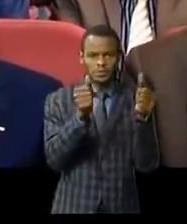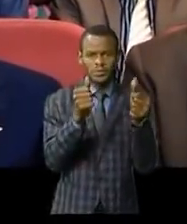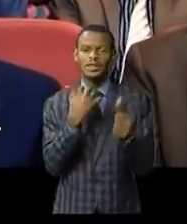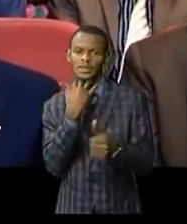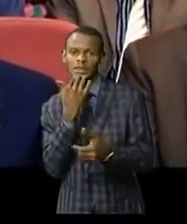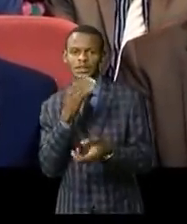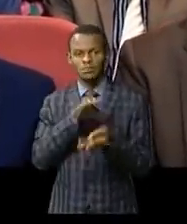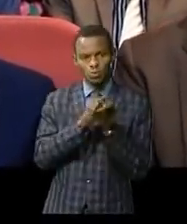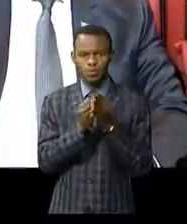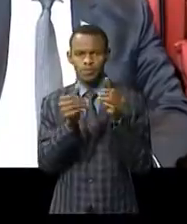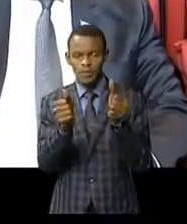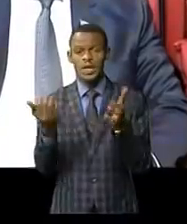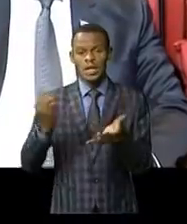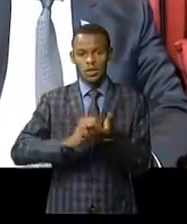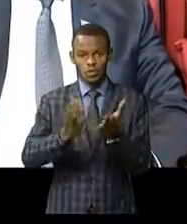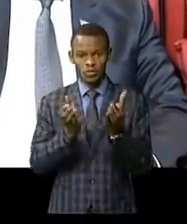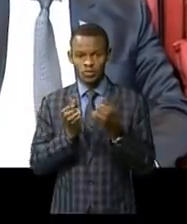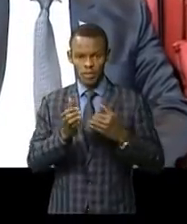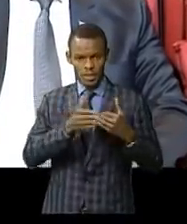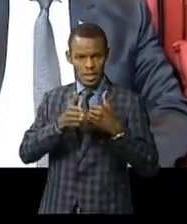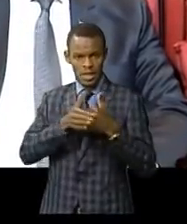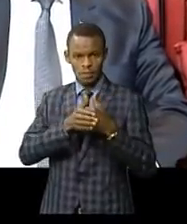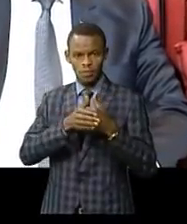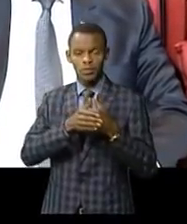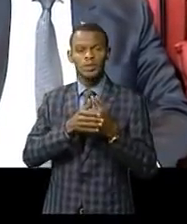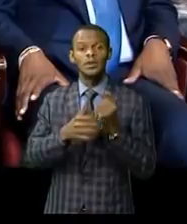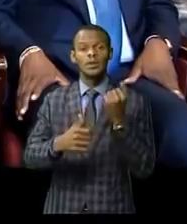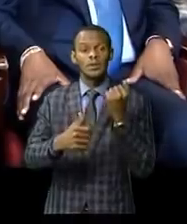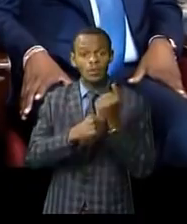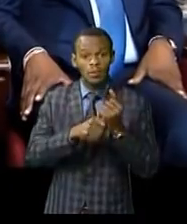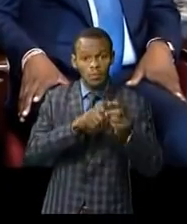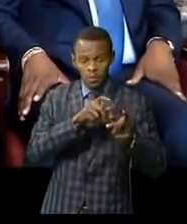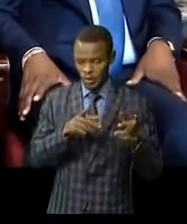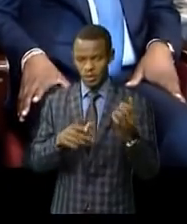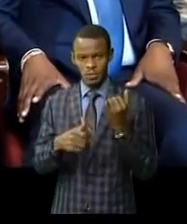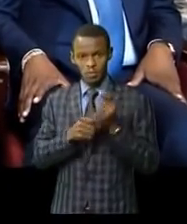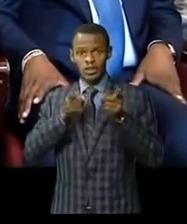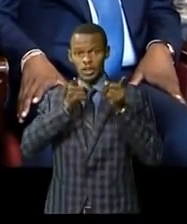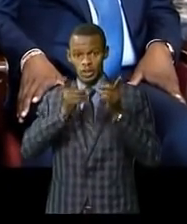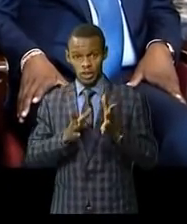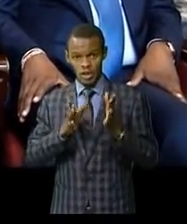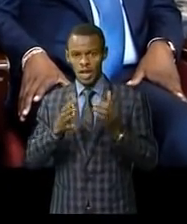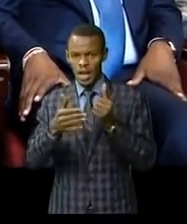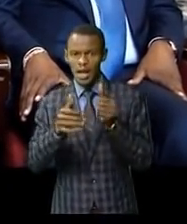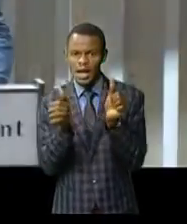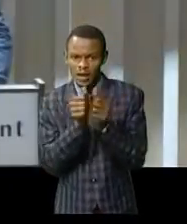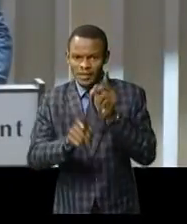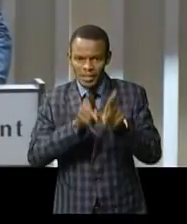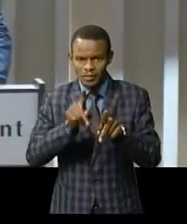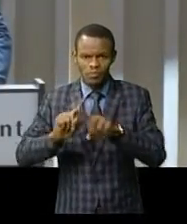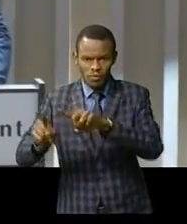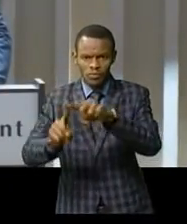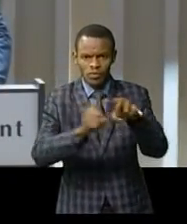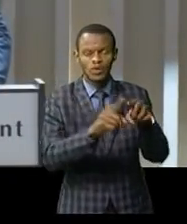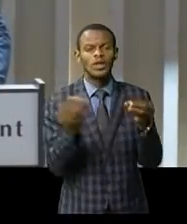compte rapprocher l'administration des administrés en veillant sur sa modernisation ainsi que les innovations